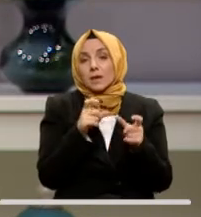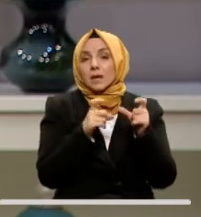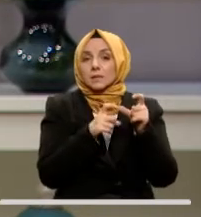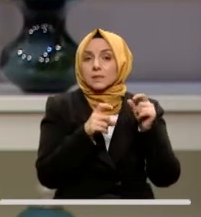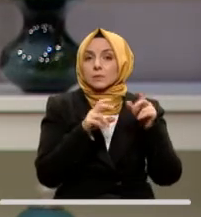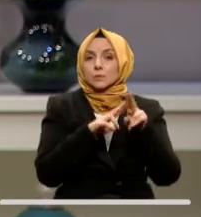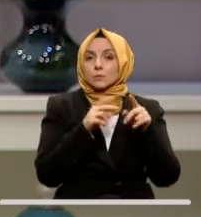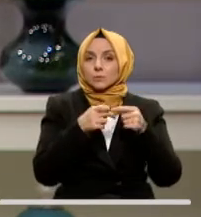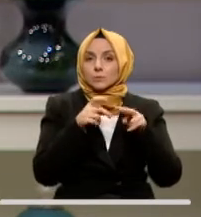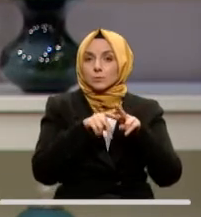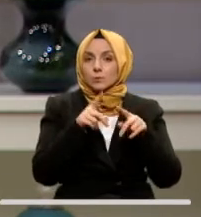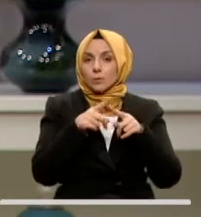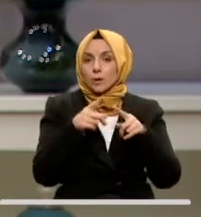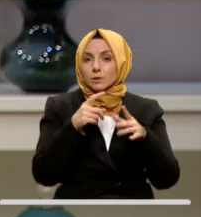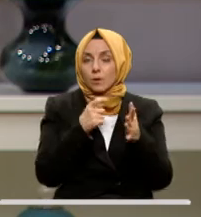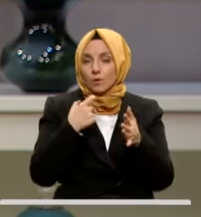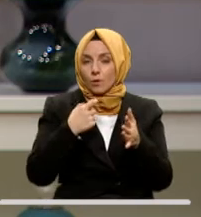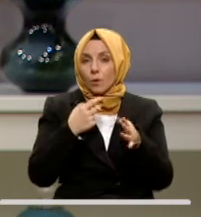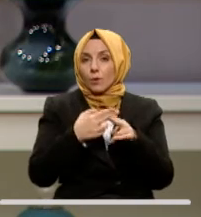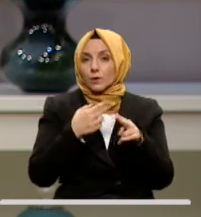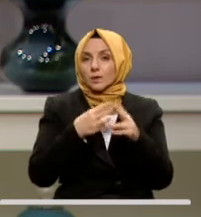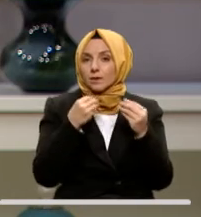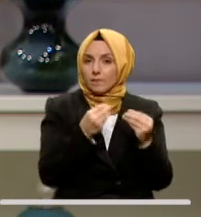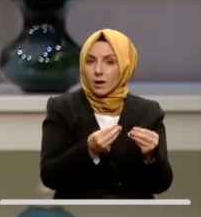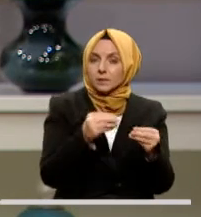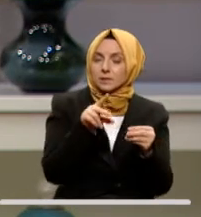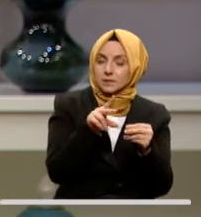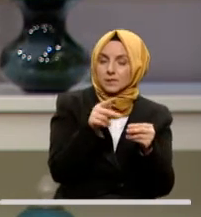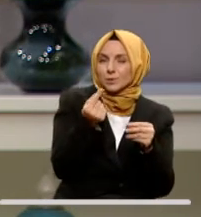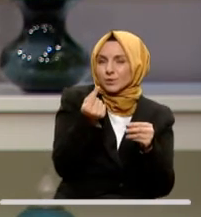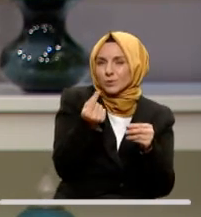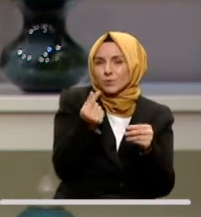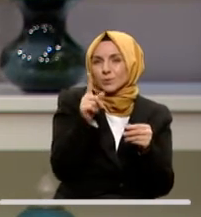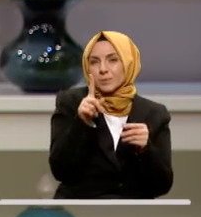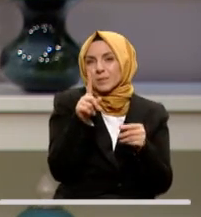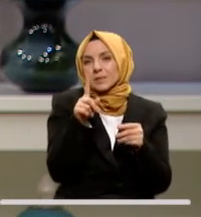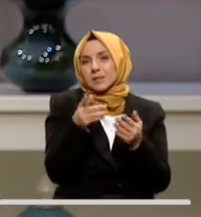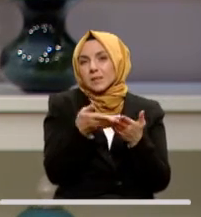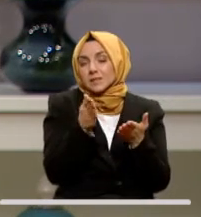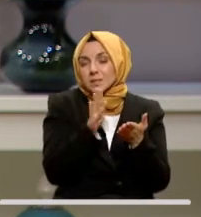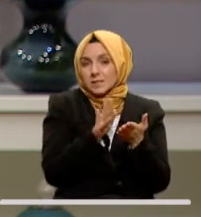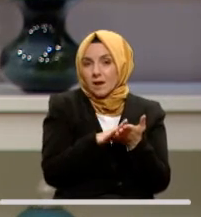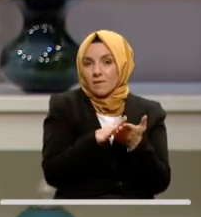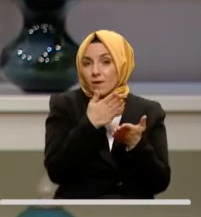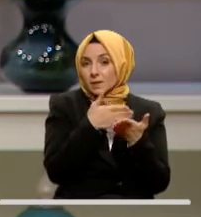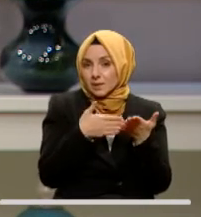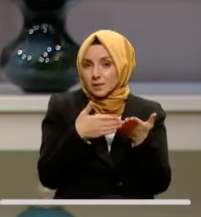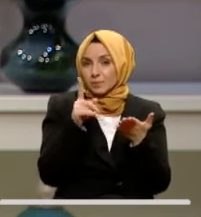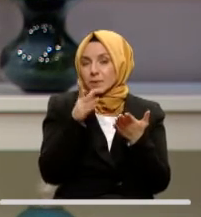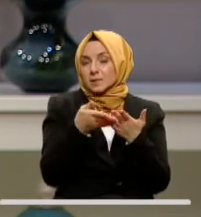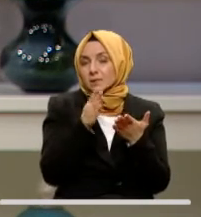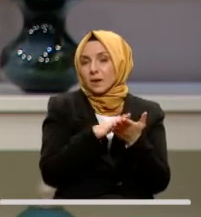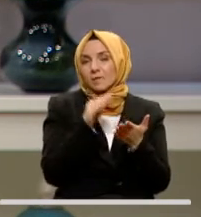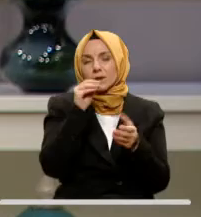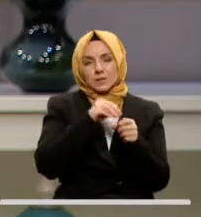verdiğiniz gibi bir sayfa ve öyle tam bir sayfada değil yani küçük bir yarım sayfa değilim Belki içerisinde birçok